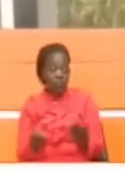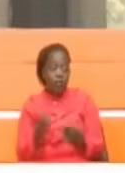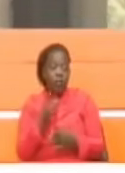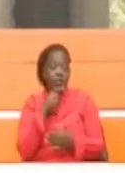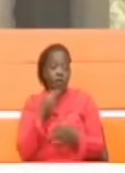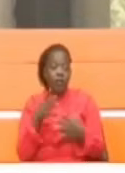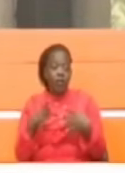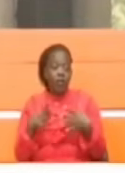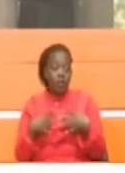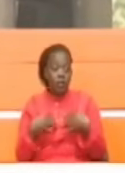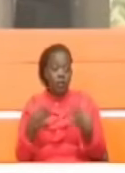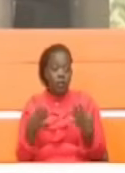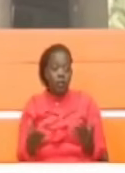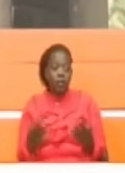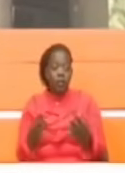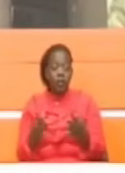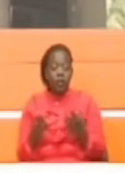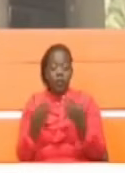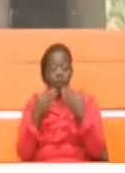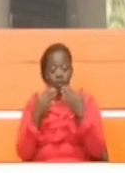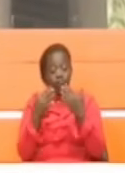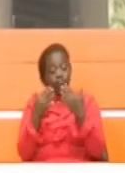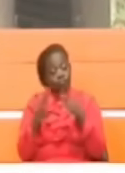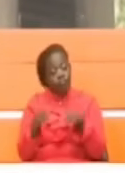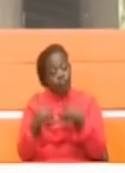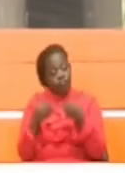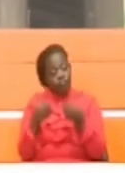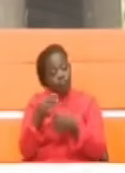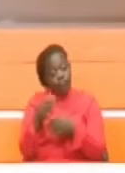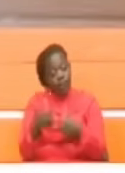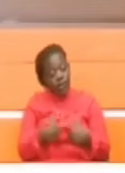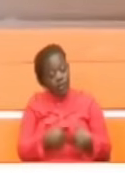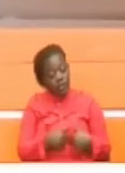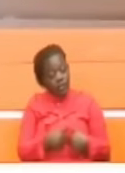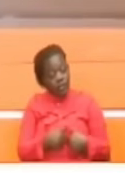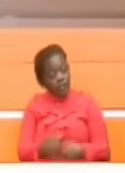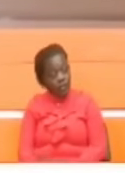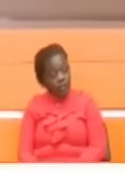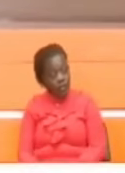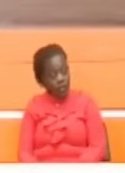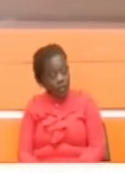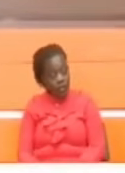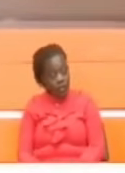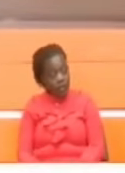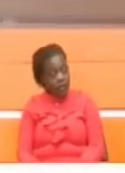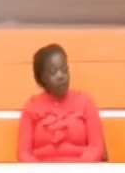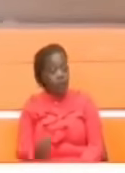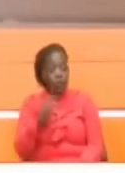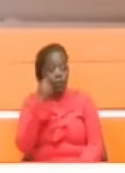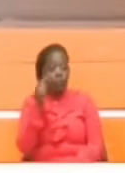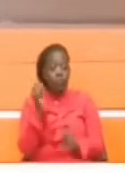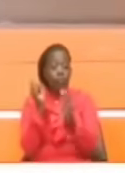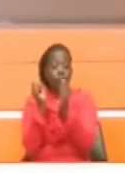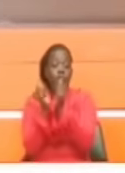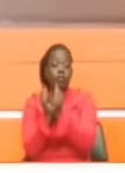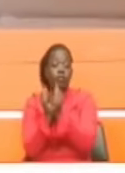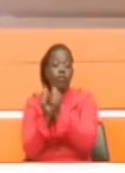omusajja akkirize nti yasima busiimi n'awa muganzi we Nabisenke. Baamukwata